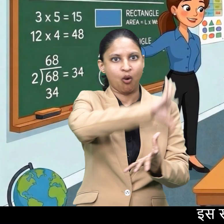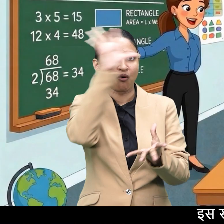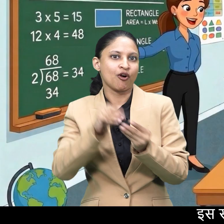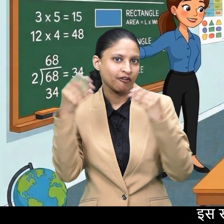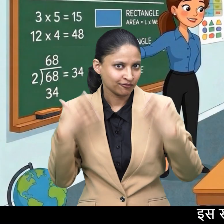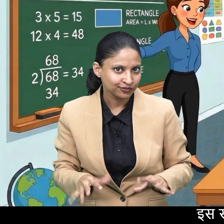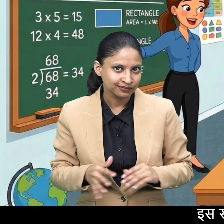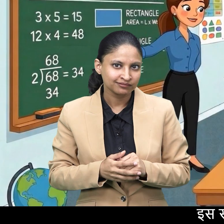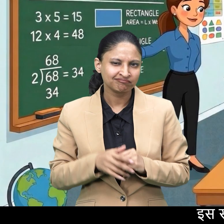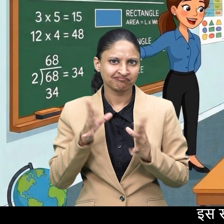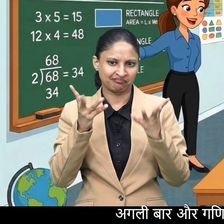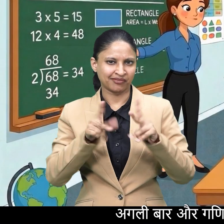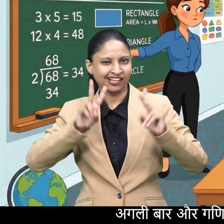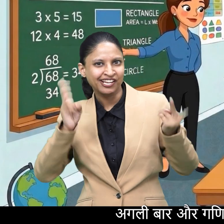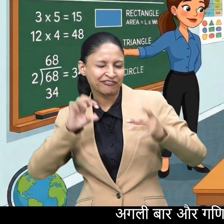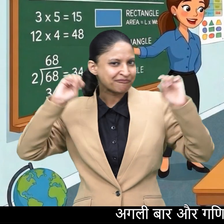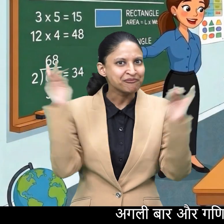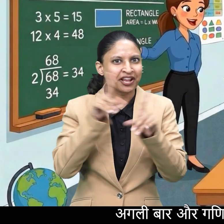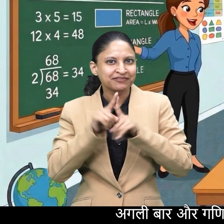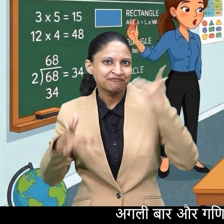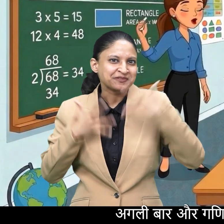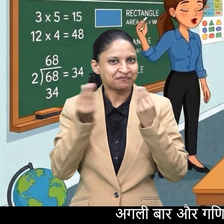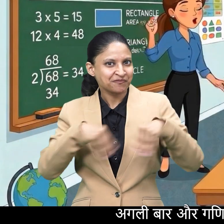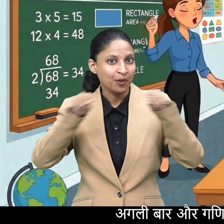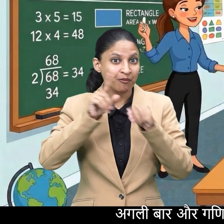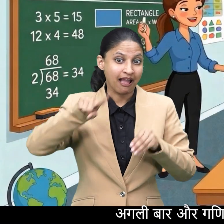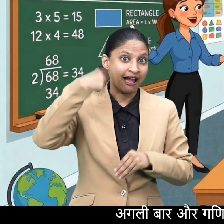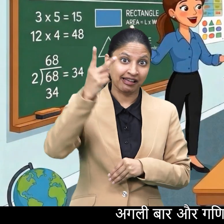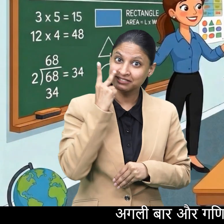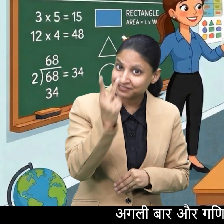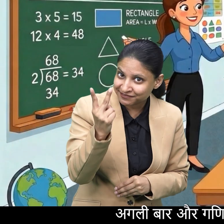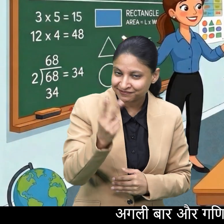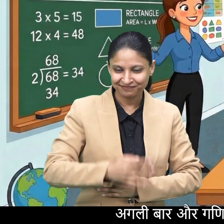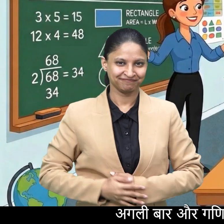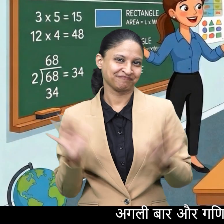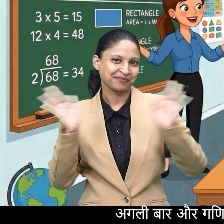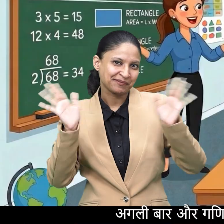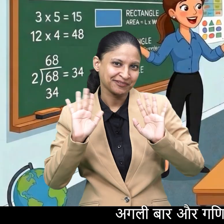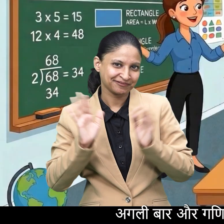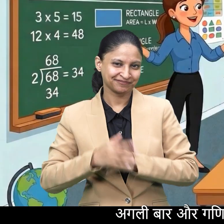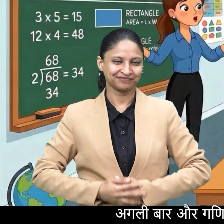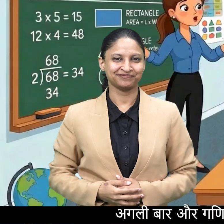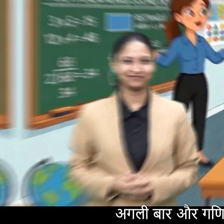इस सत्र के लिए बस इतना ही। अगली बार और गणित के जादू के साथ मिलते हैं। अलविदा।